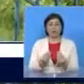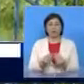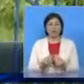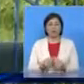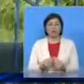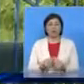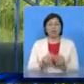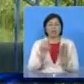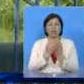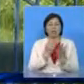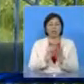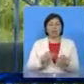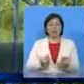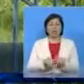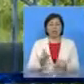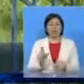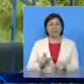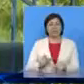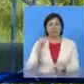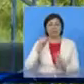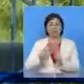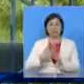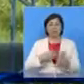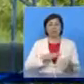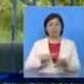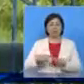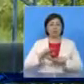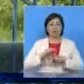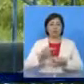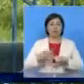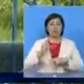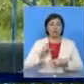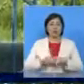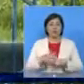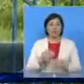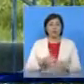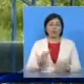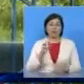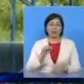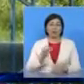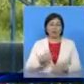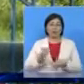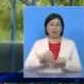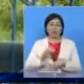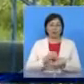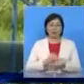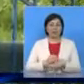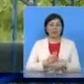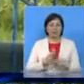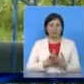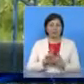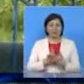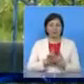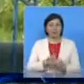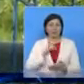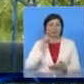жөніндегі бағдарламаға сәйкес халыққа түсіндіру жұмыстарын жүргізу. Осы шараға Байғанин ауданының әкімшілігінің ішкі саясат жөніндегі мамандары,